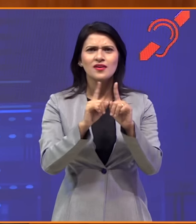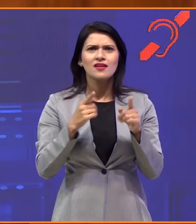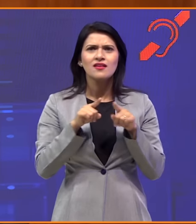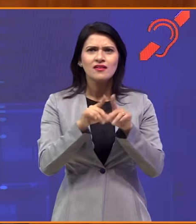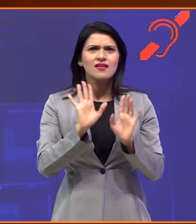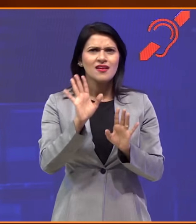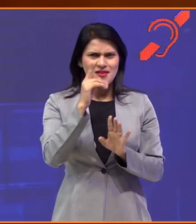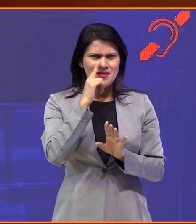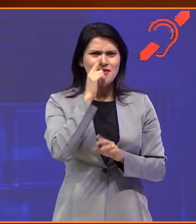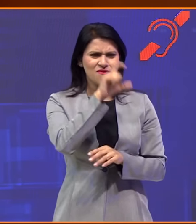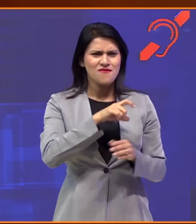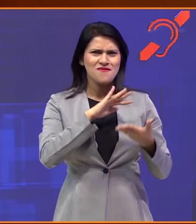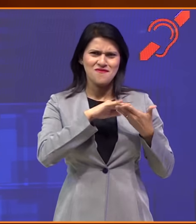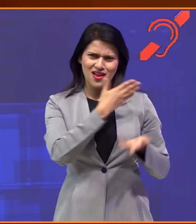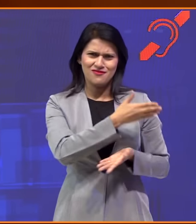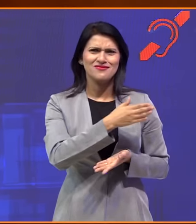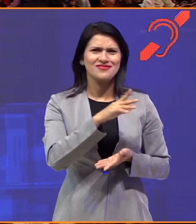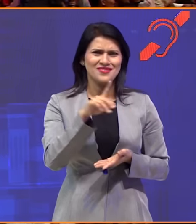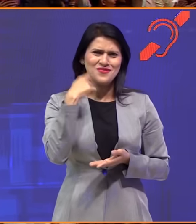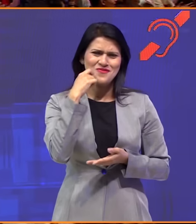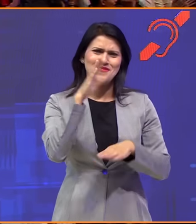पत्नी भी तो हीरोइन ही रही